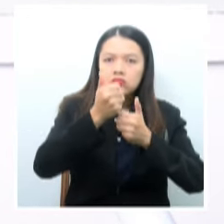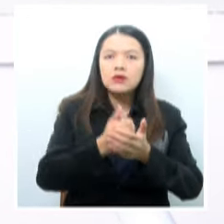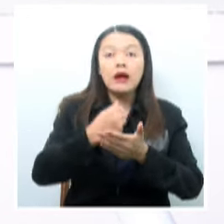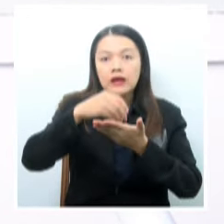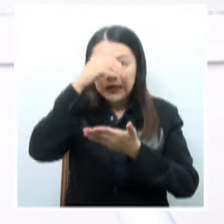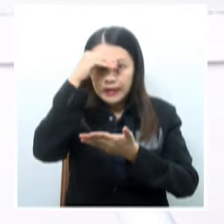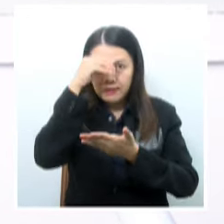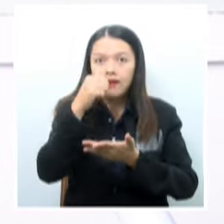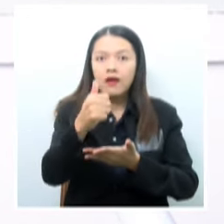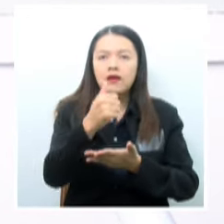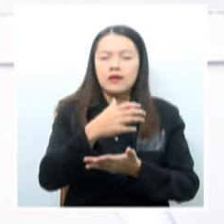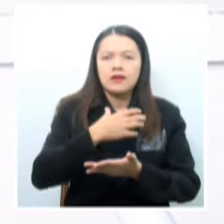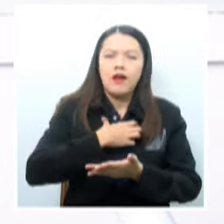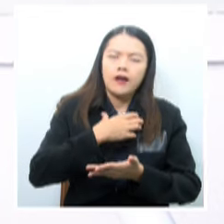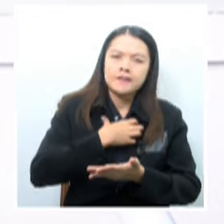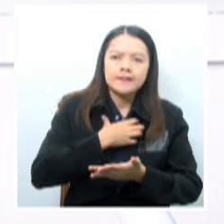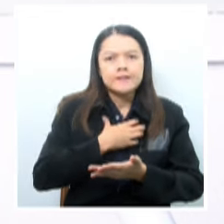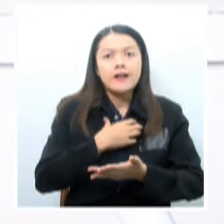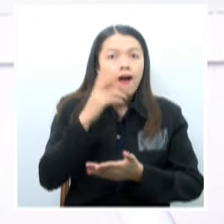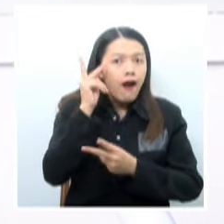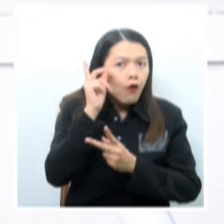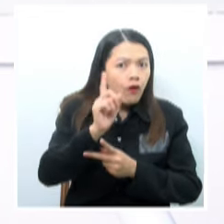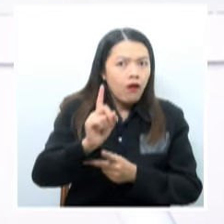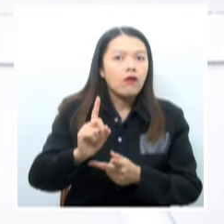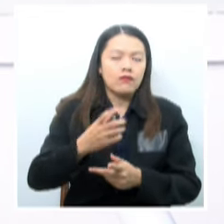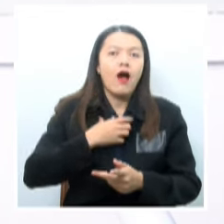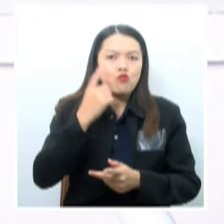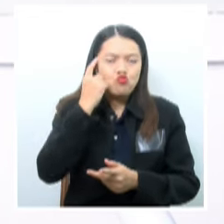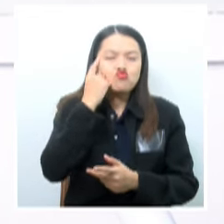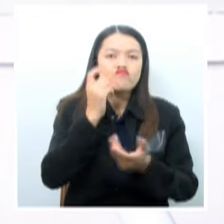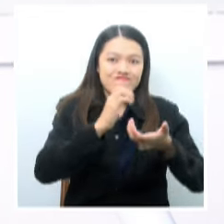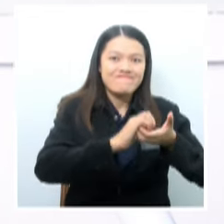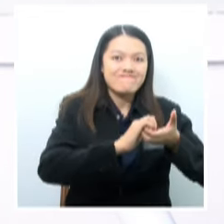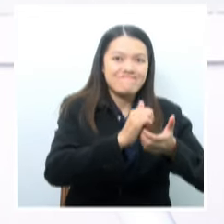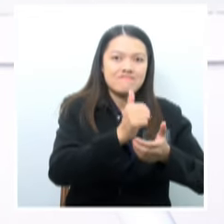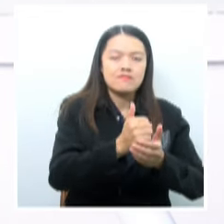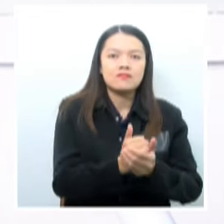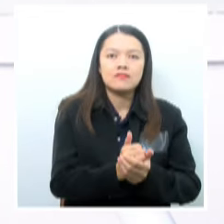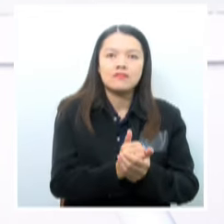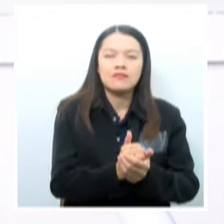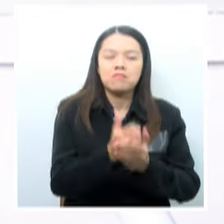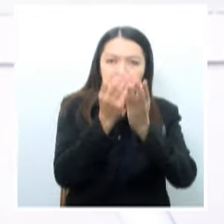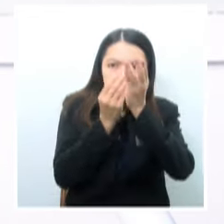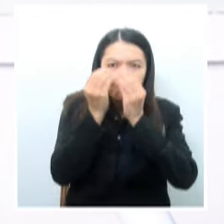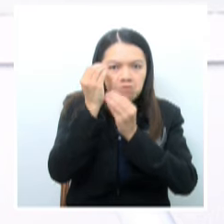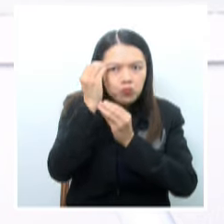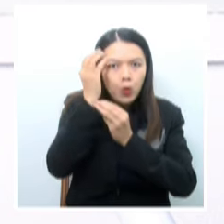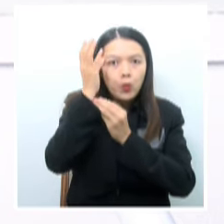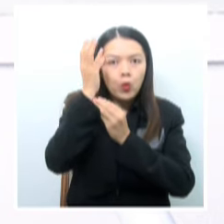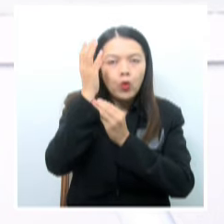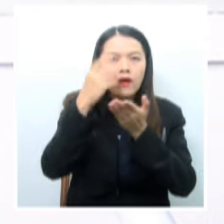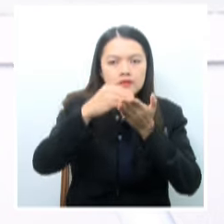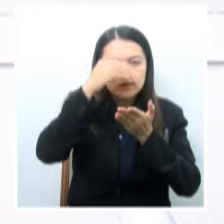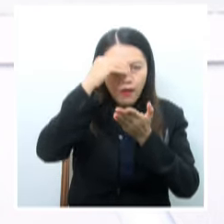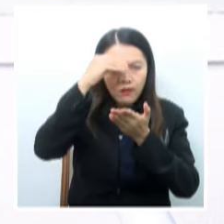นักเรียนที่อยากจะทราบข่าวสารความเคลื่อนไหวของการศึกษานะคะว่าเราจะได้อะไรบ้างจากการศึกษาใน